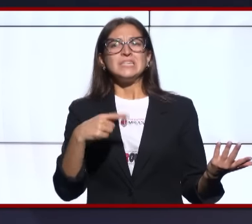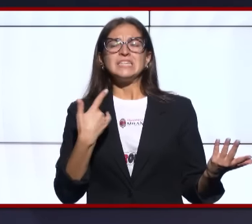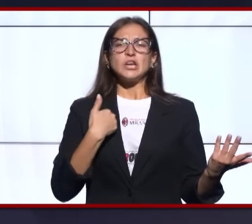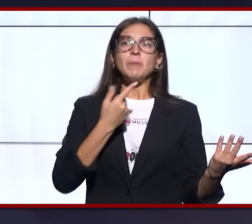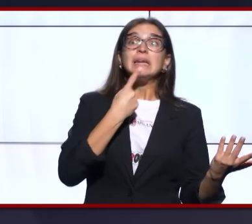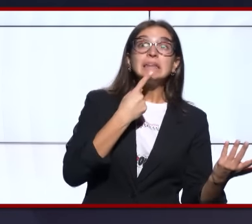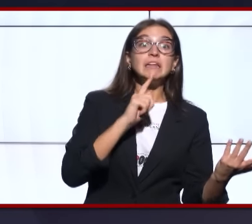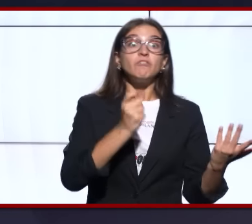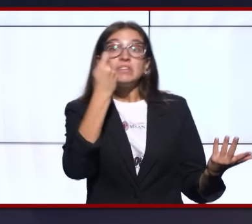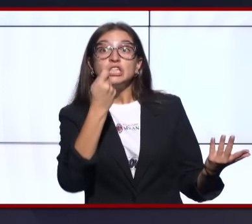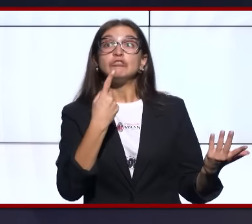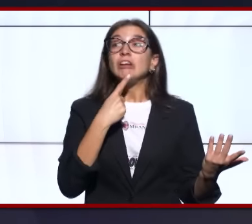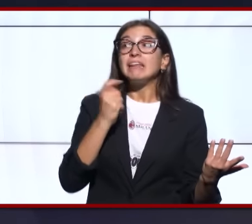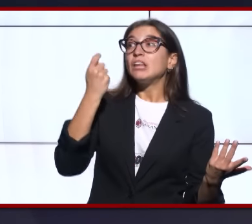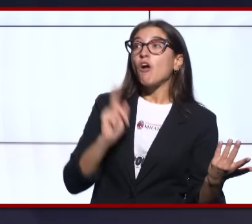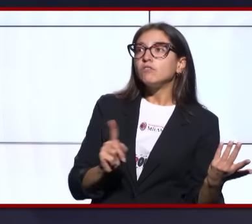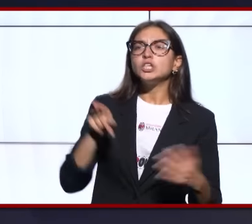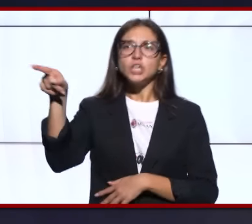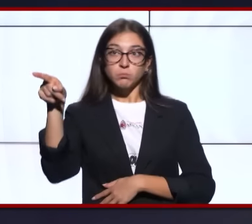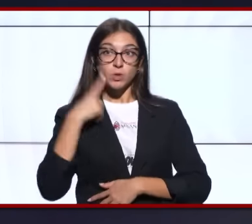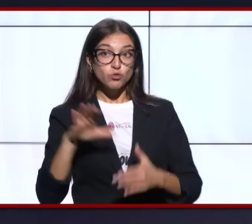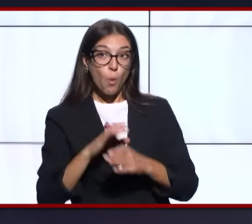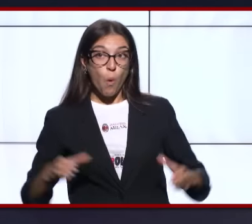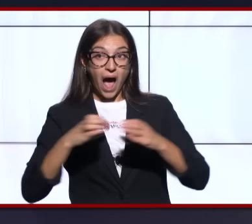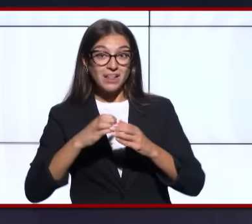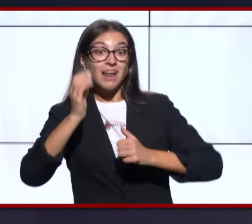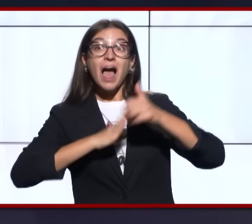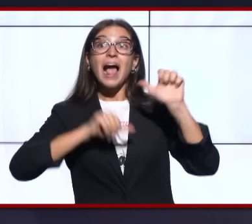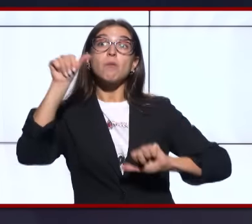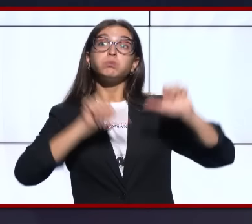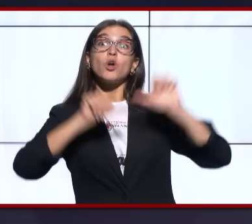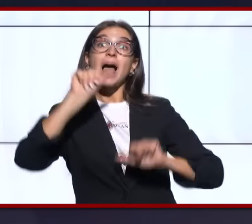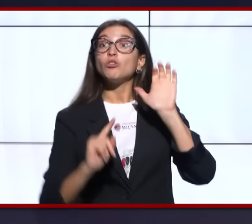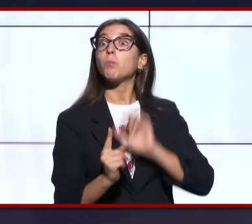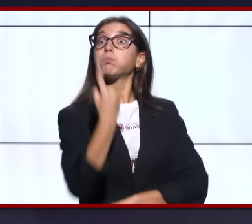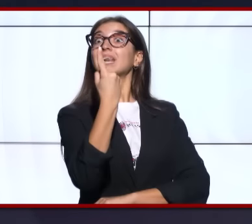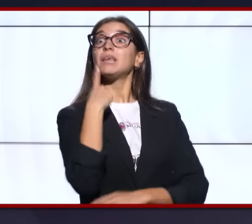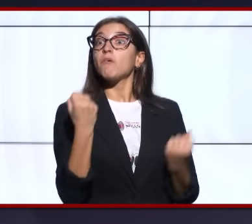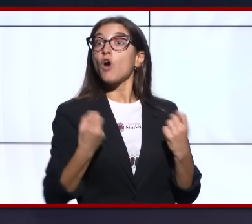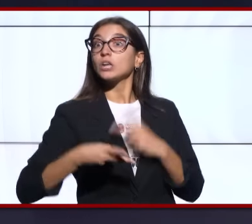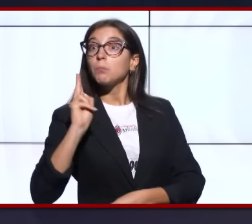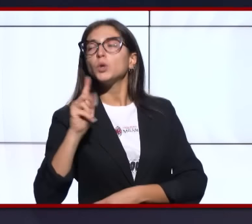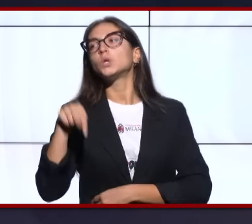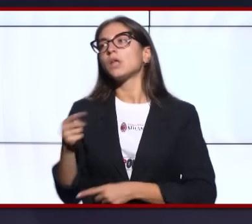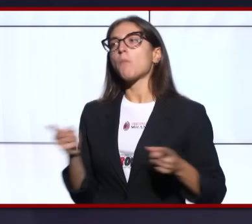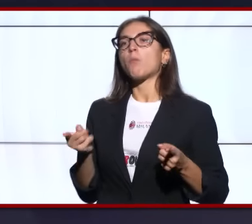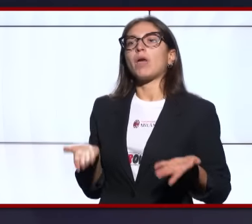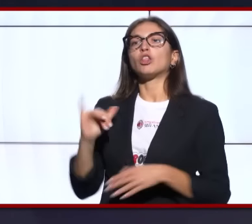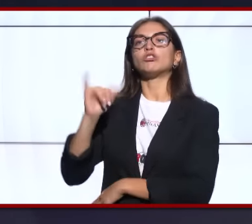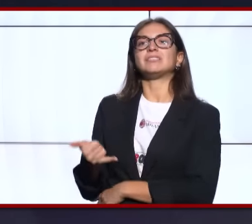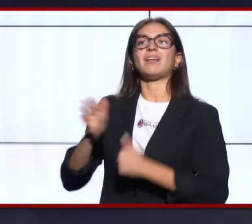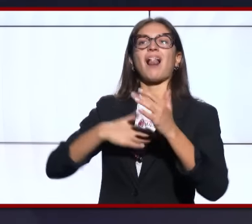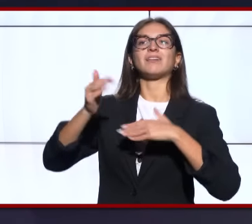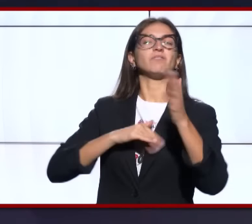è sempre complicato è la squadra più forte del campionato in questo momento è il primo posto la più forte per me